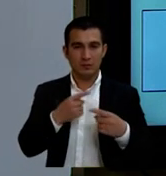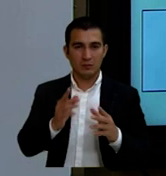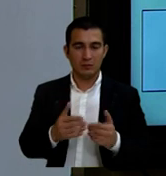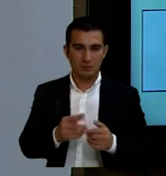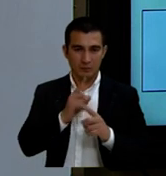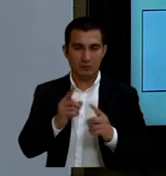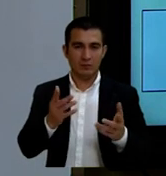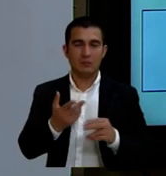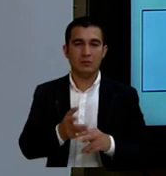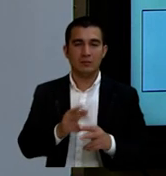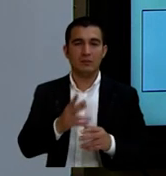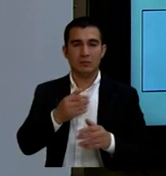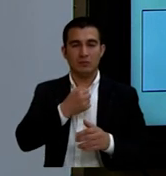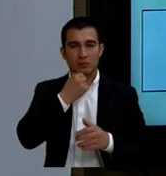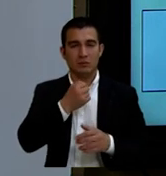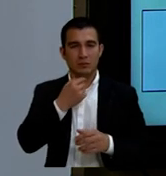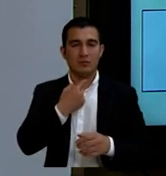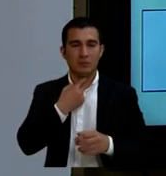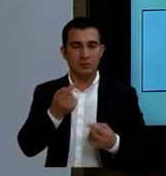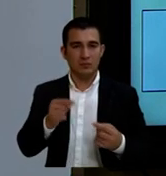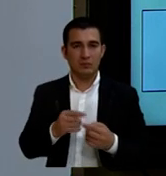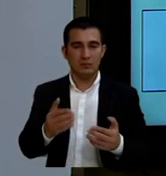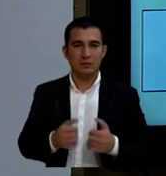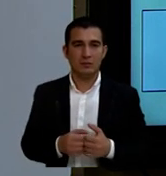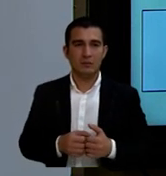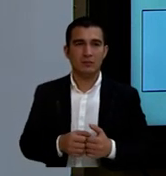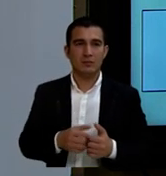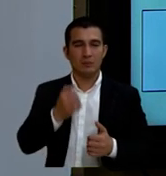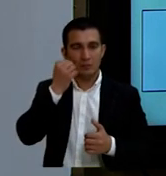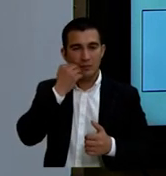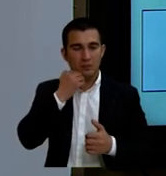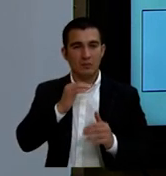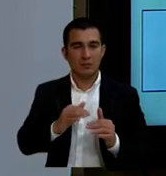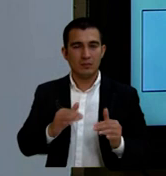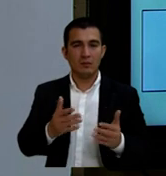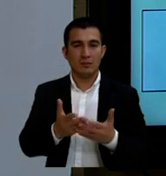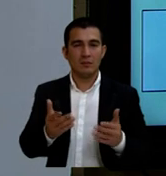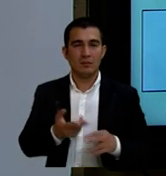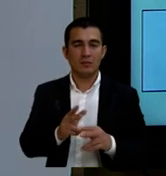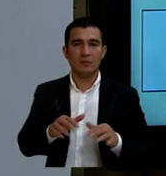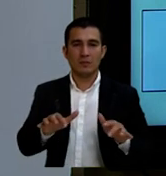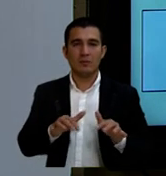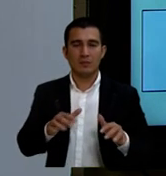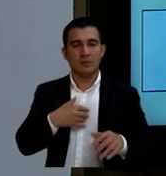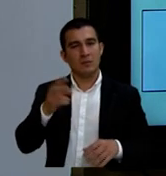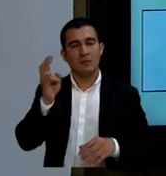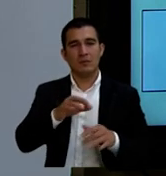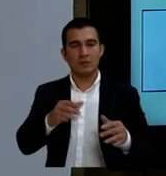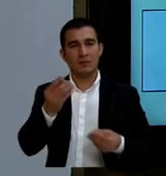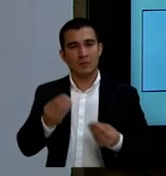ular. Ular kattalar nutqiga xos. Qariyalar suhbatiga qarang. Kompyuterxonaga borib bir